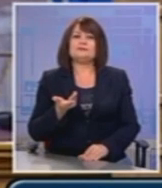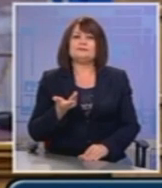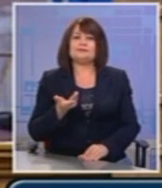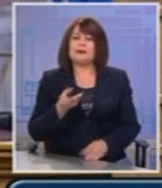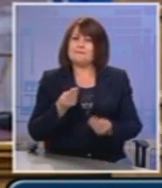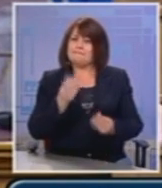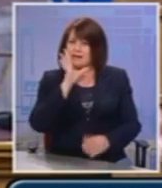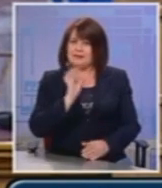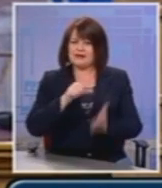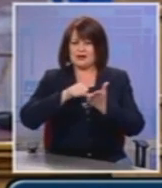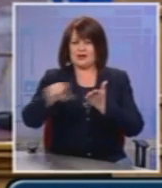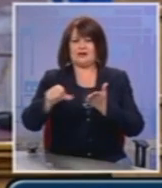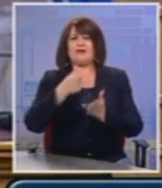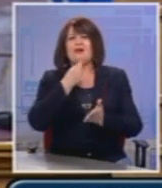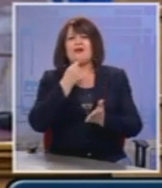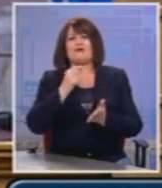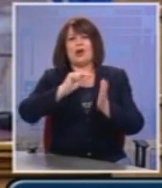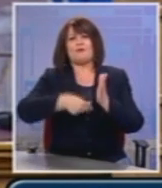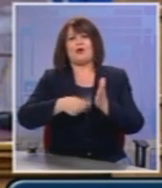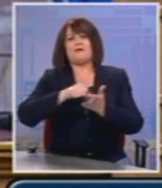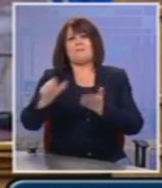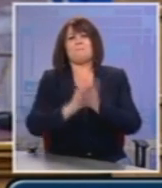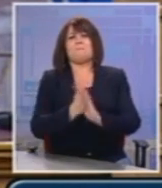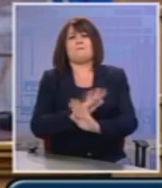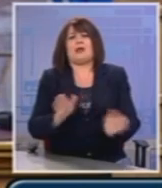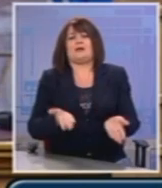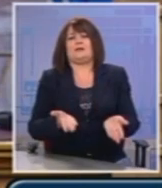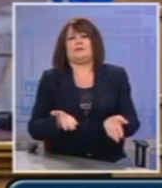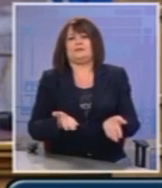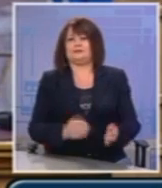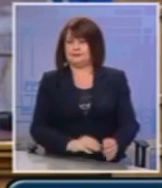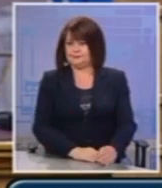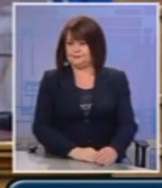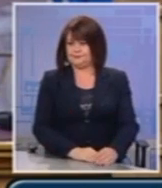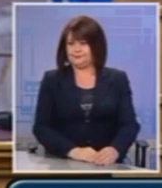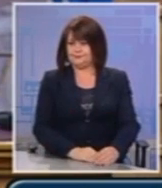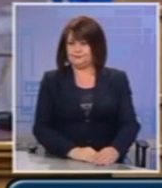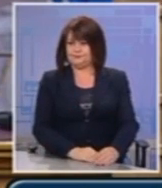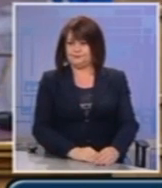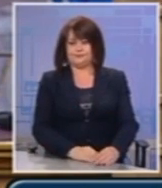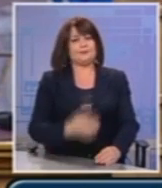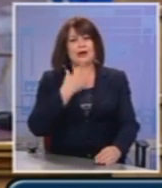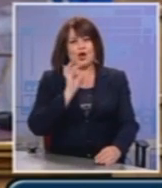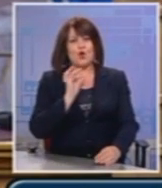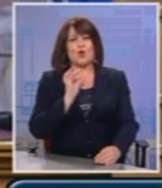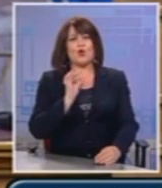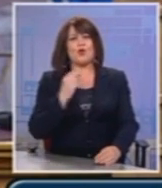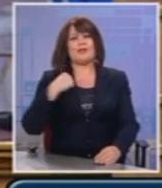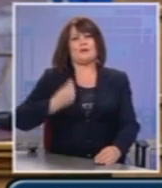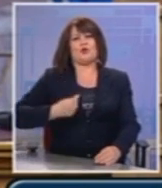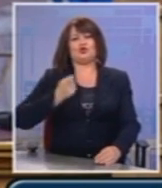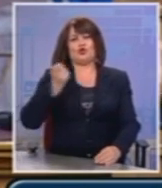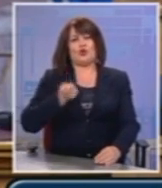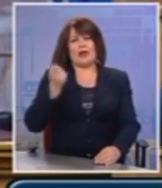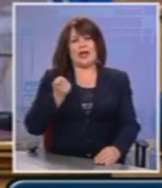ουσία να το διαγράψεις πάρα πολύ εύκολα με μια υπογραφή γιατί το χρέος το δημόσιο χρέος απ τη μια